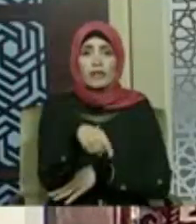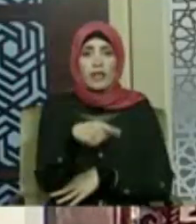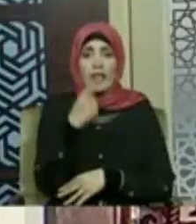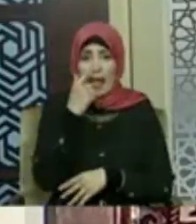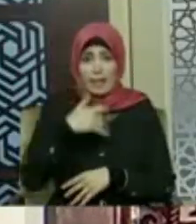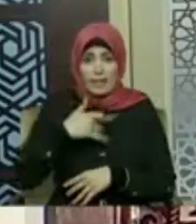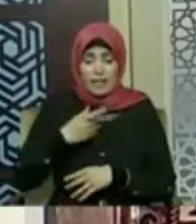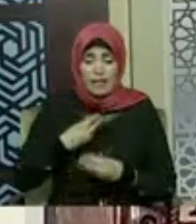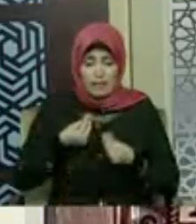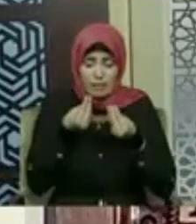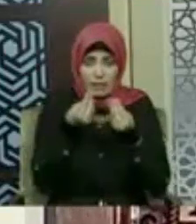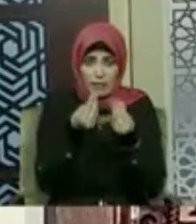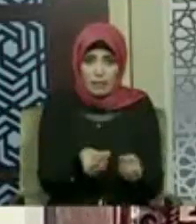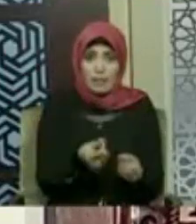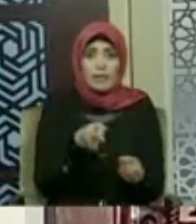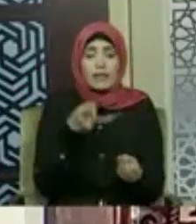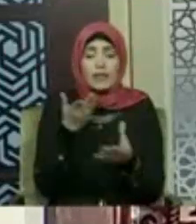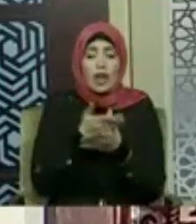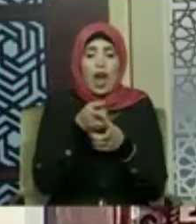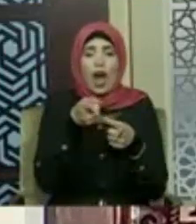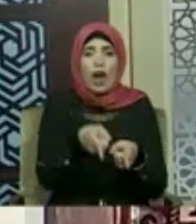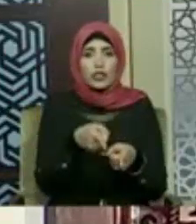بأنفسنا نقيه،